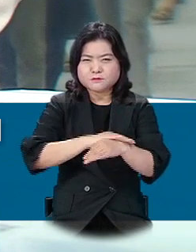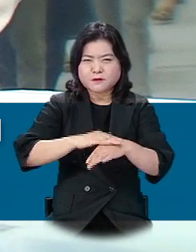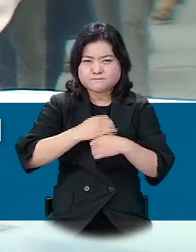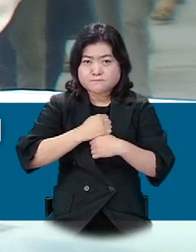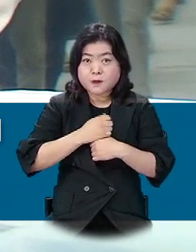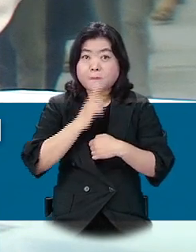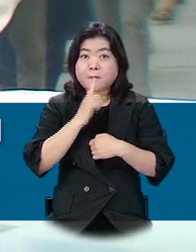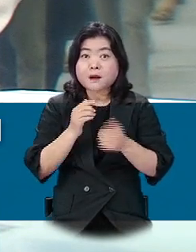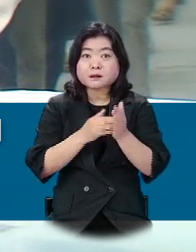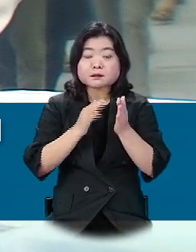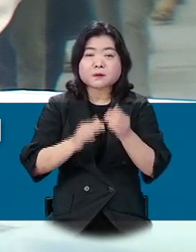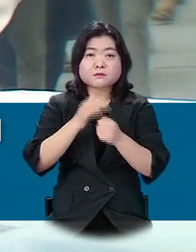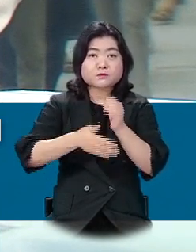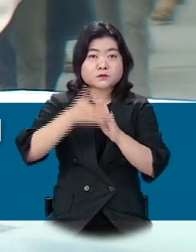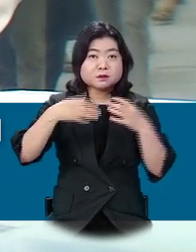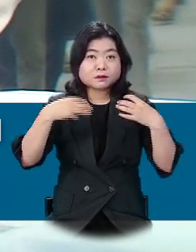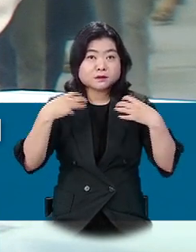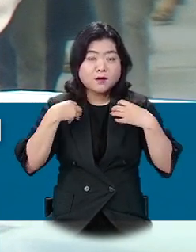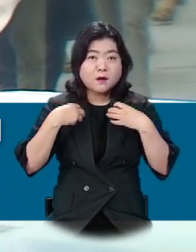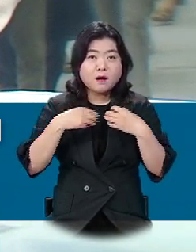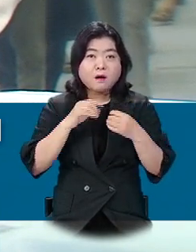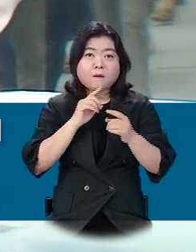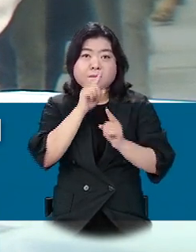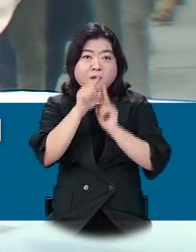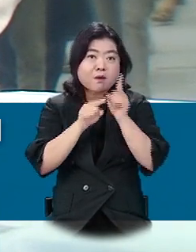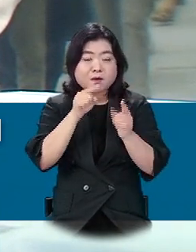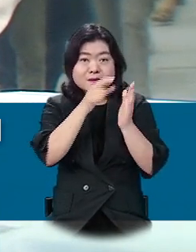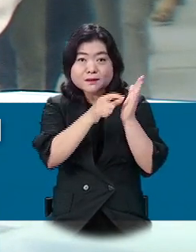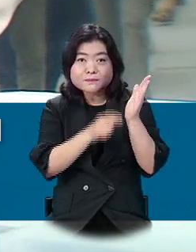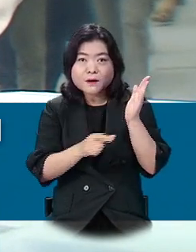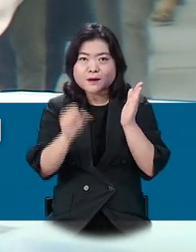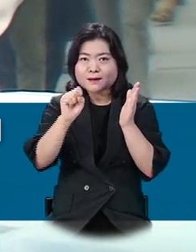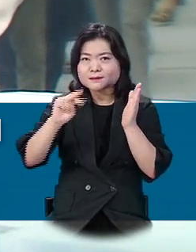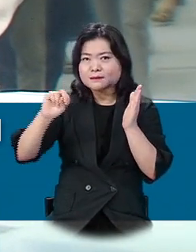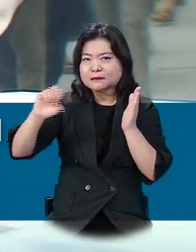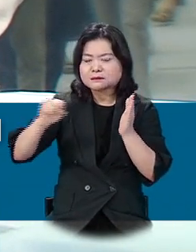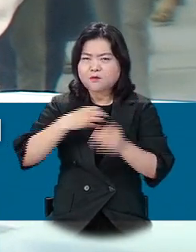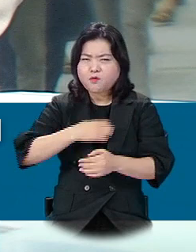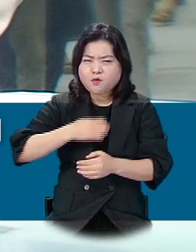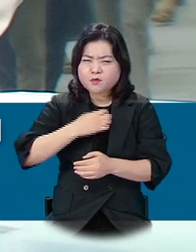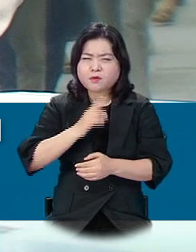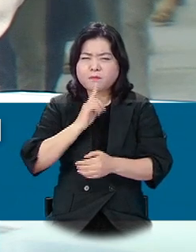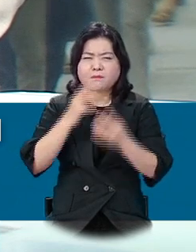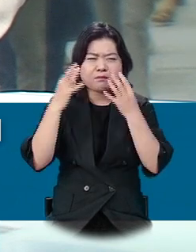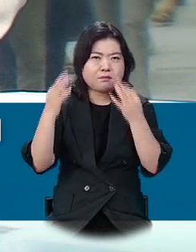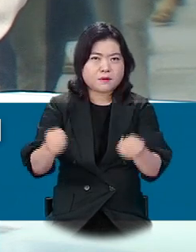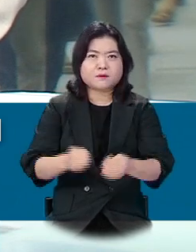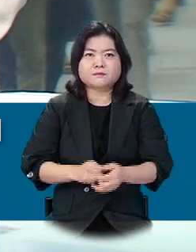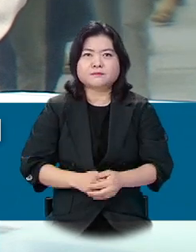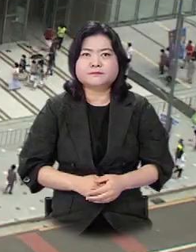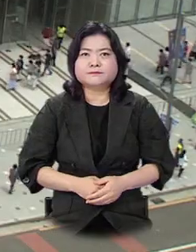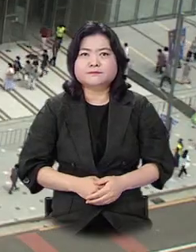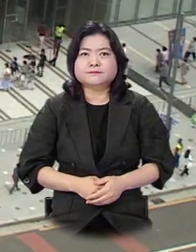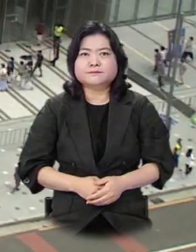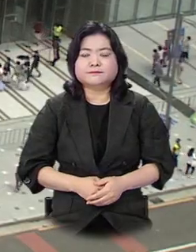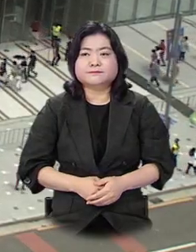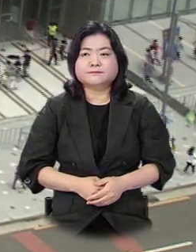밝혔지만 대구시청 민원 게시판과 SNS에 우려의 목소리가 잇따르고 있습니다. 김낙성 기자입니다.